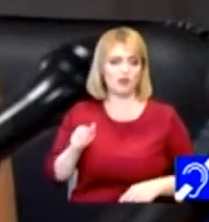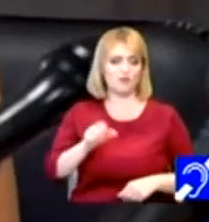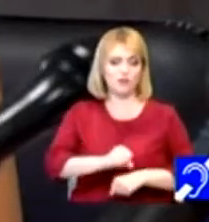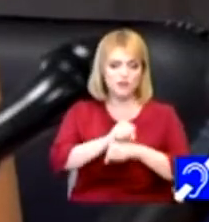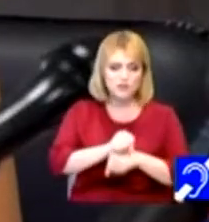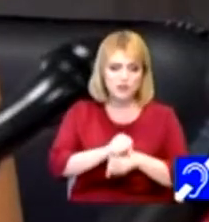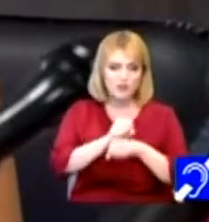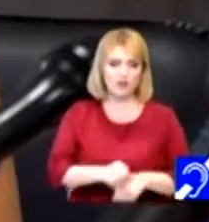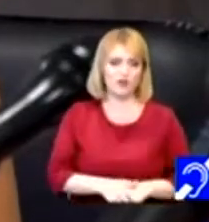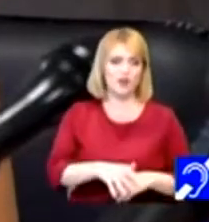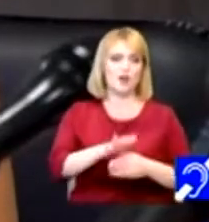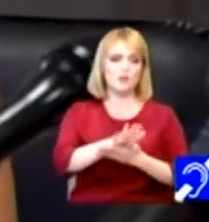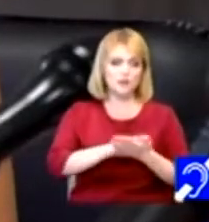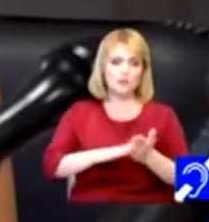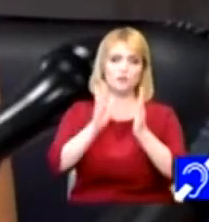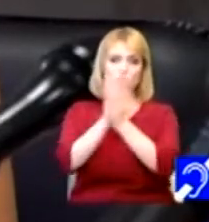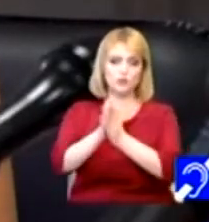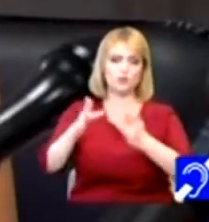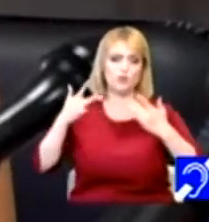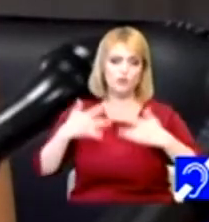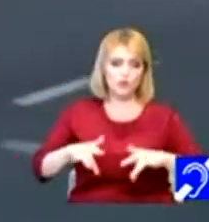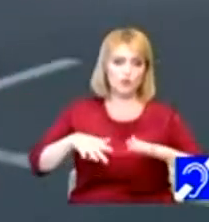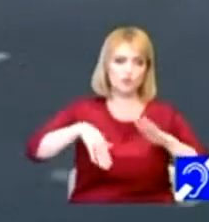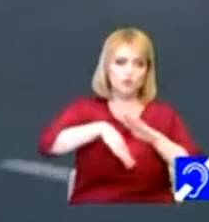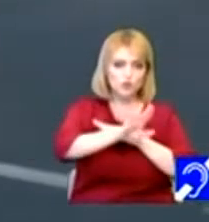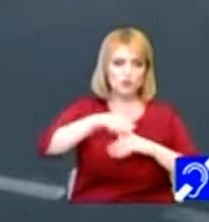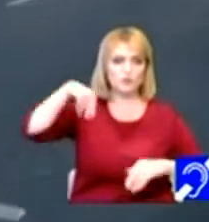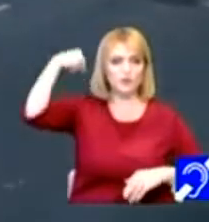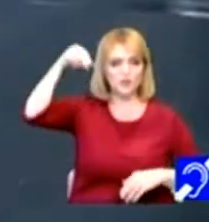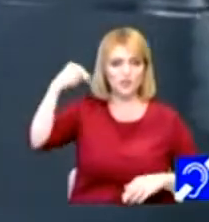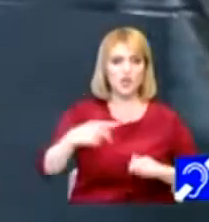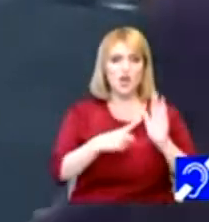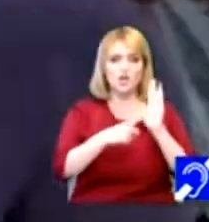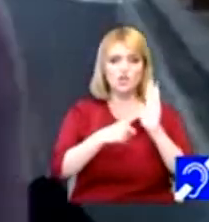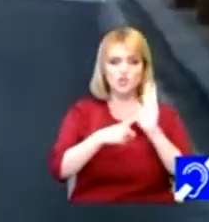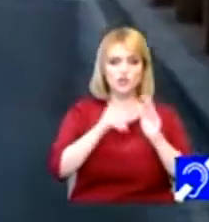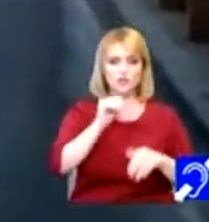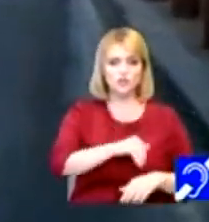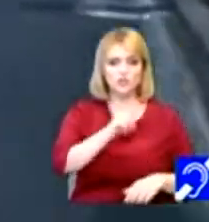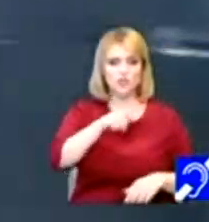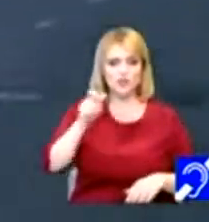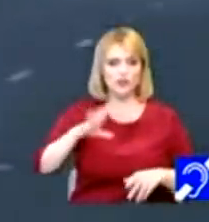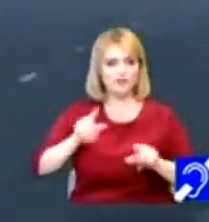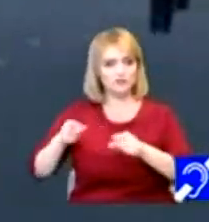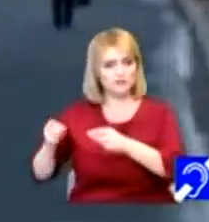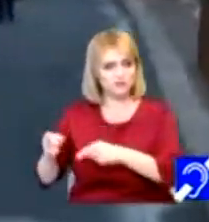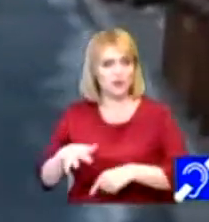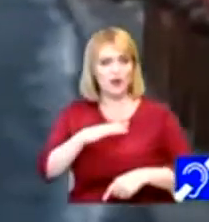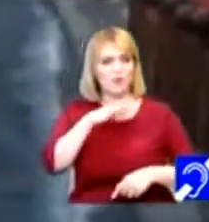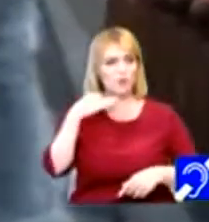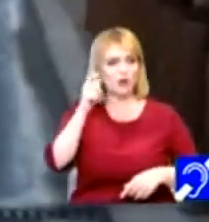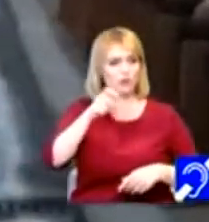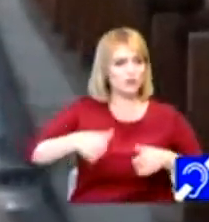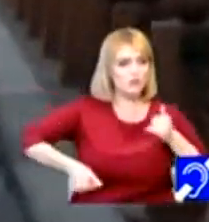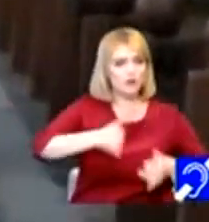președintelui contestat Alexandru Lukashenko. Cel puțin 600 de oameni au fost arestați, iar 10 de manifestanți au fost din nou bătuți în plină